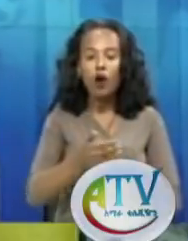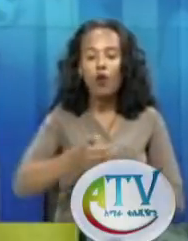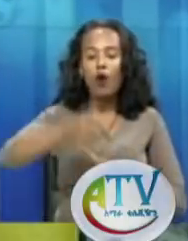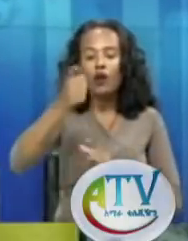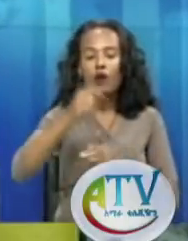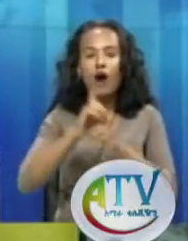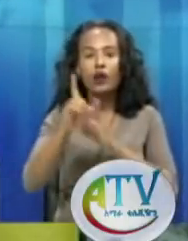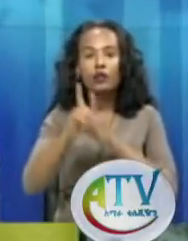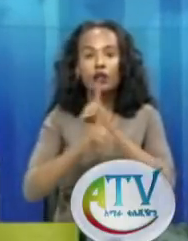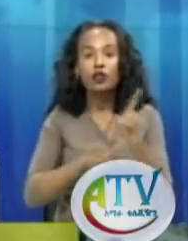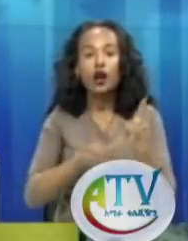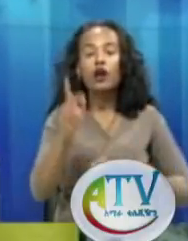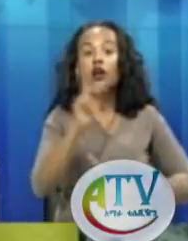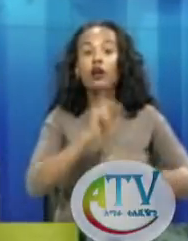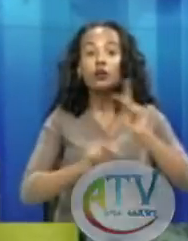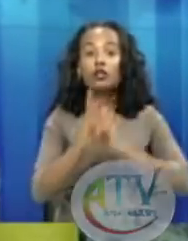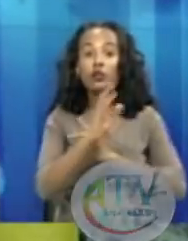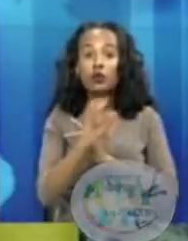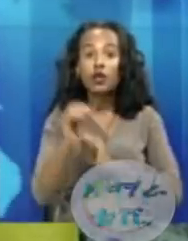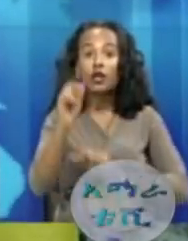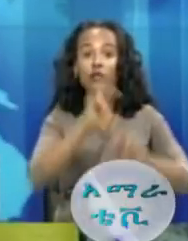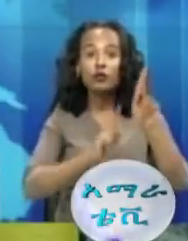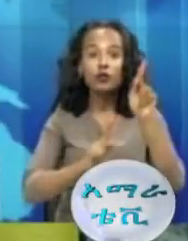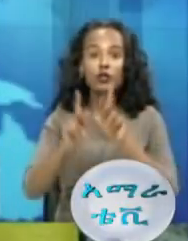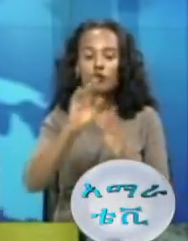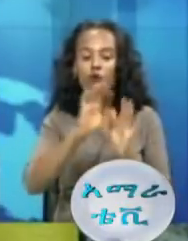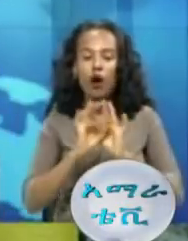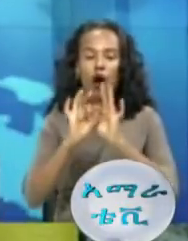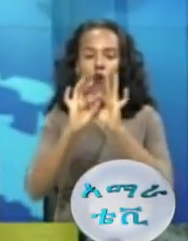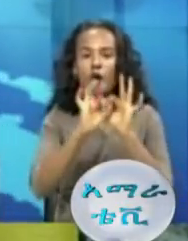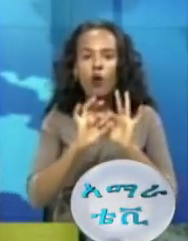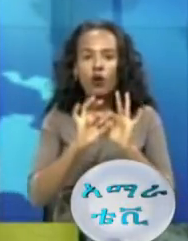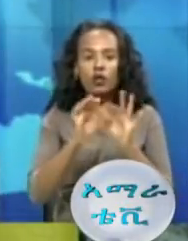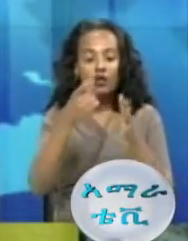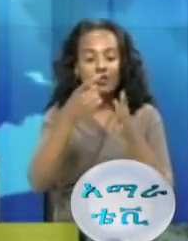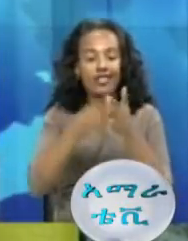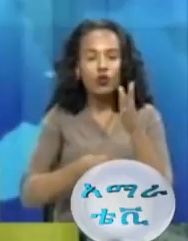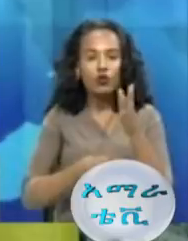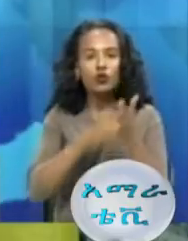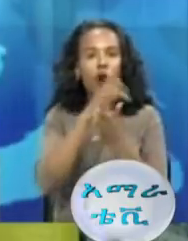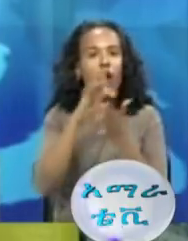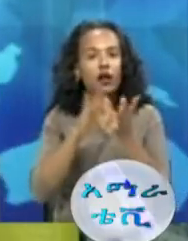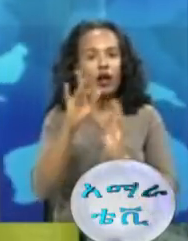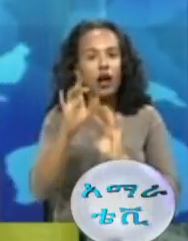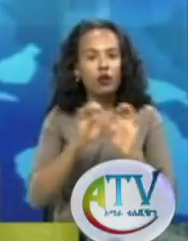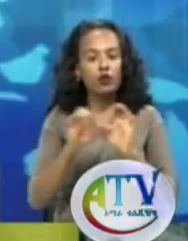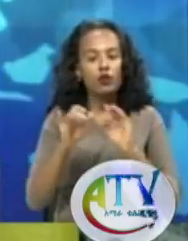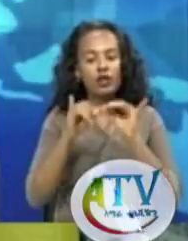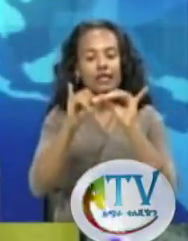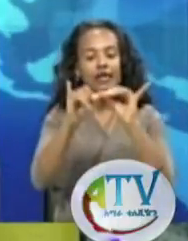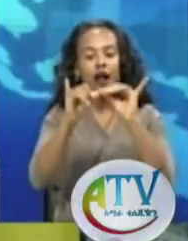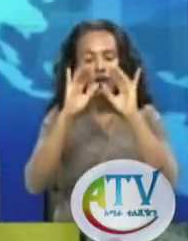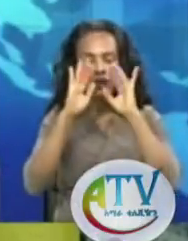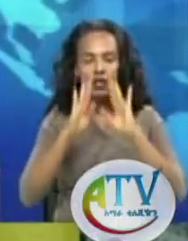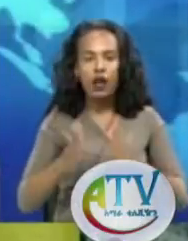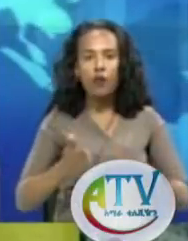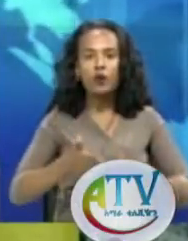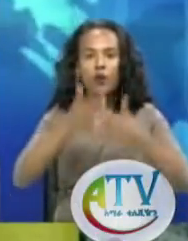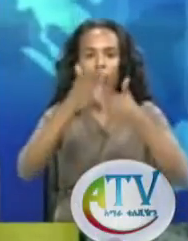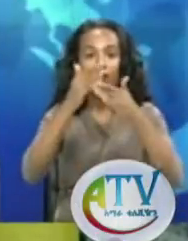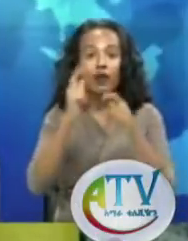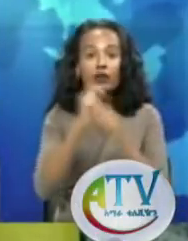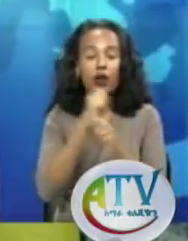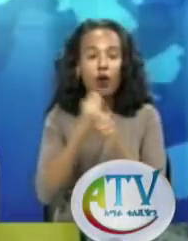አቅጣጫ ህብረተሰቡንና የህብረተሰቡን ማህበራዊ እሴቶች ማዕከል ያደረጉ የዘላቂ ሰላም ግንባታ